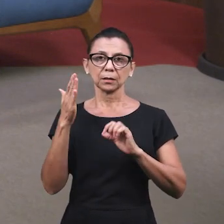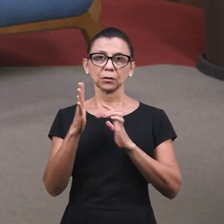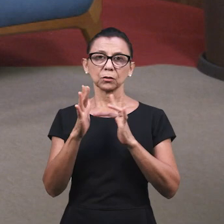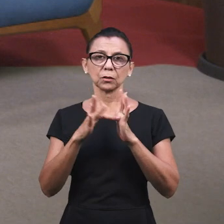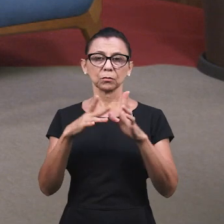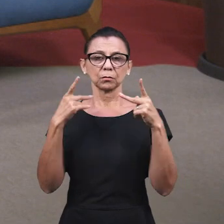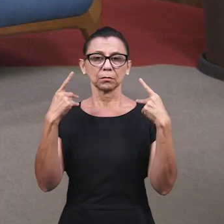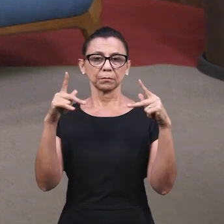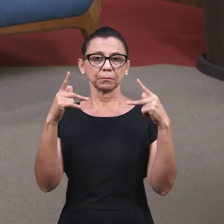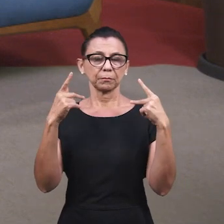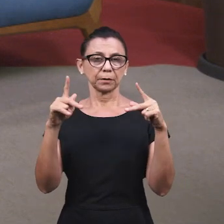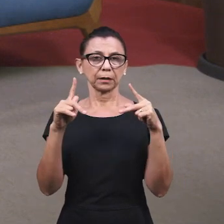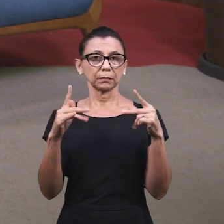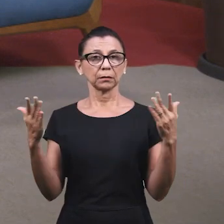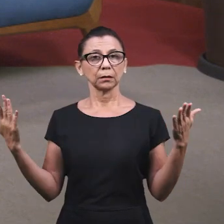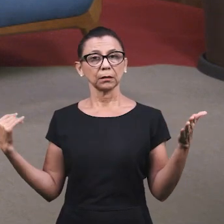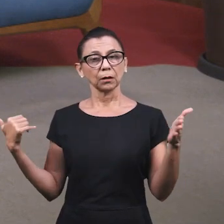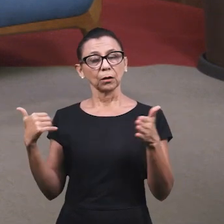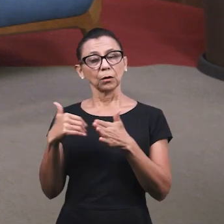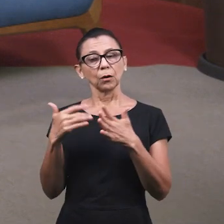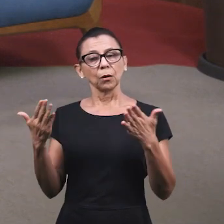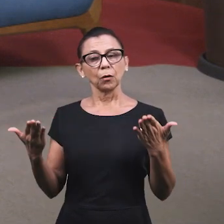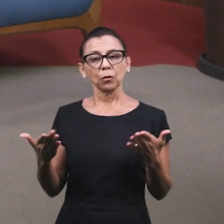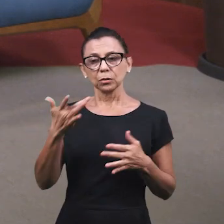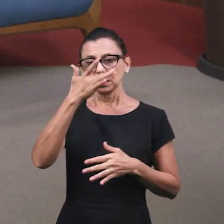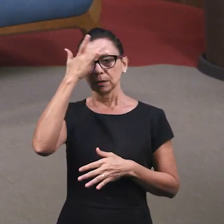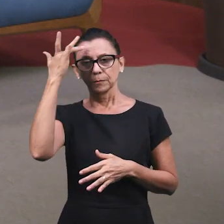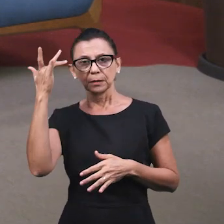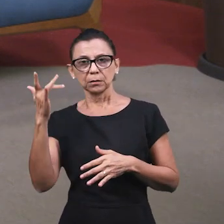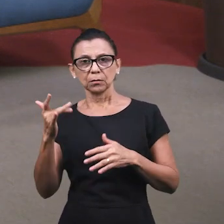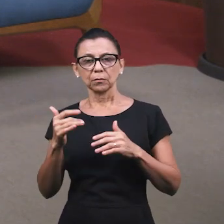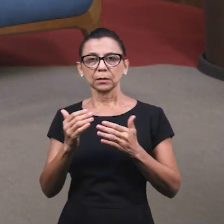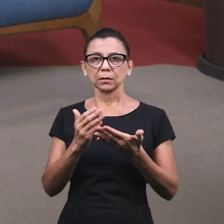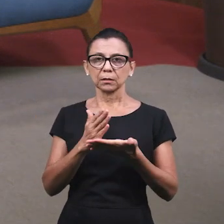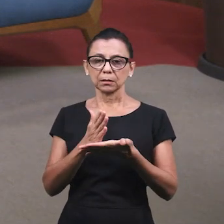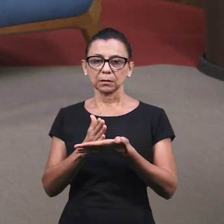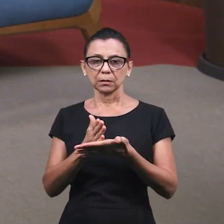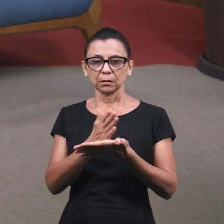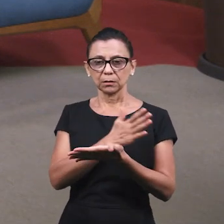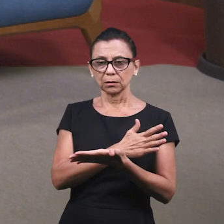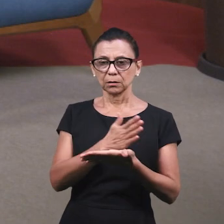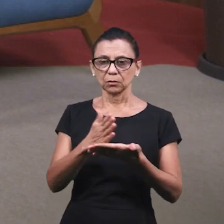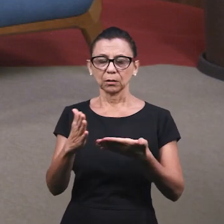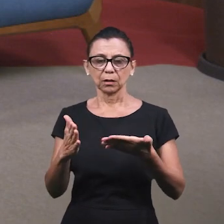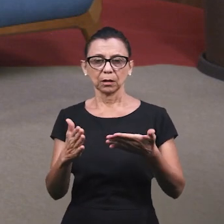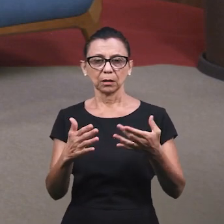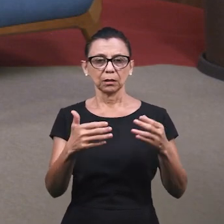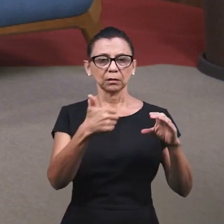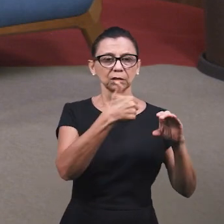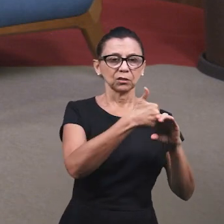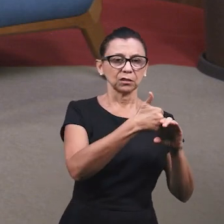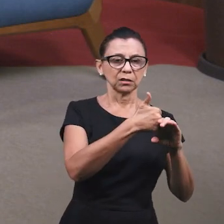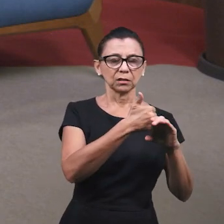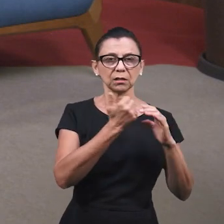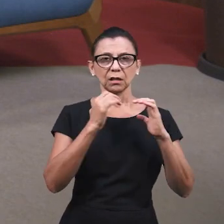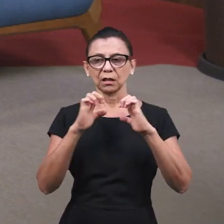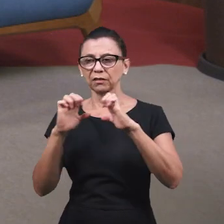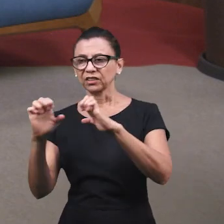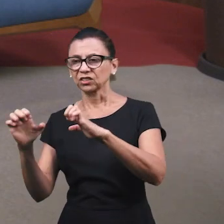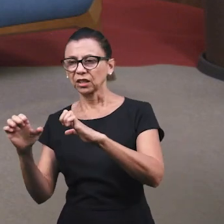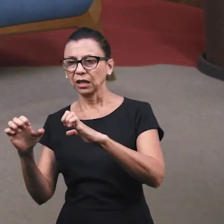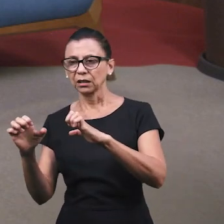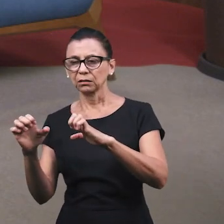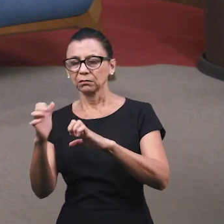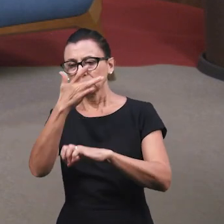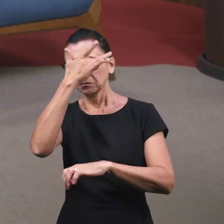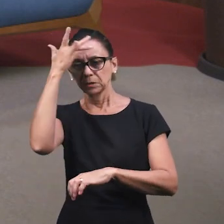message prêché par Jésus. Et donc, aujourd'hui, dans nos jours, les personnes se divisent en ces deux expressions,